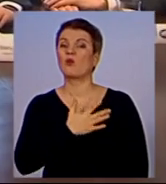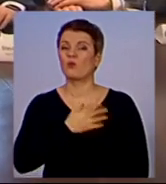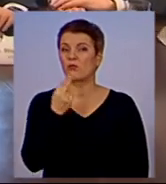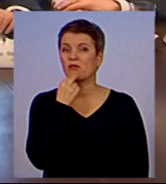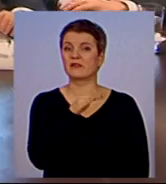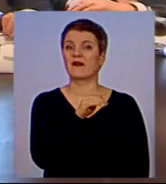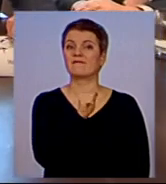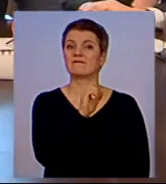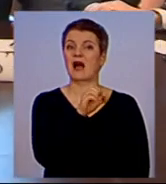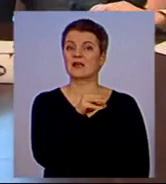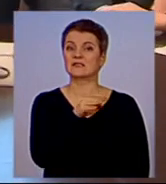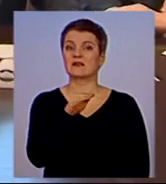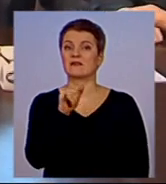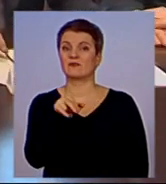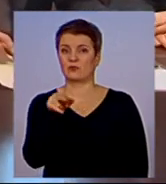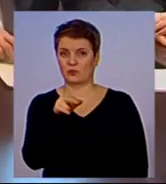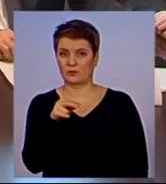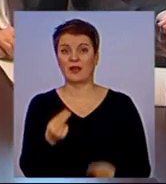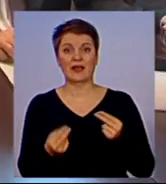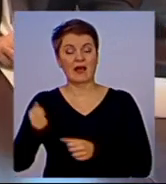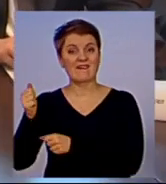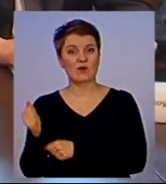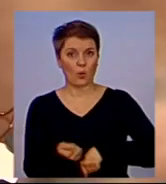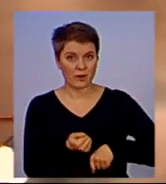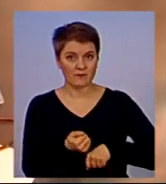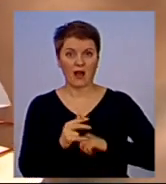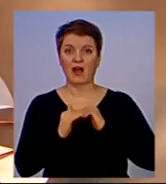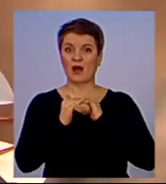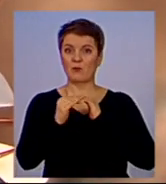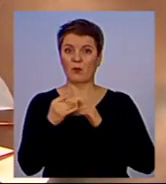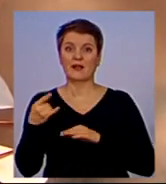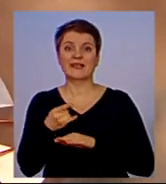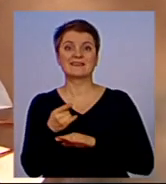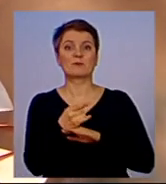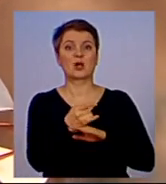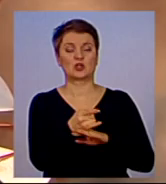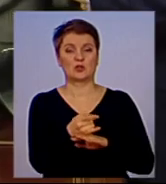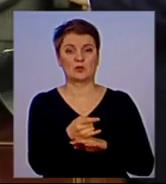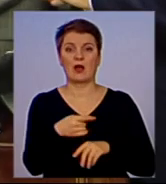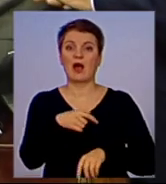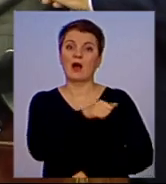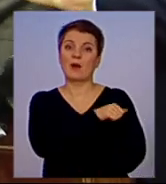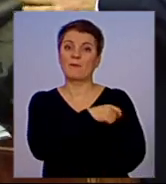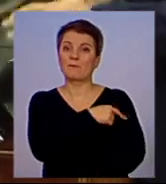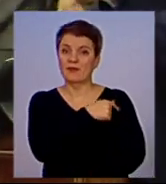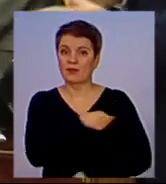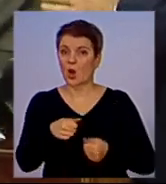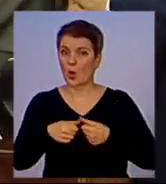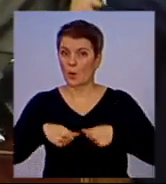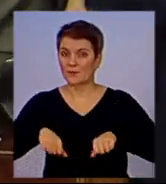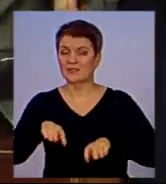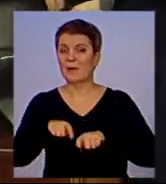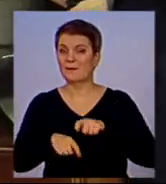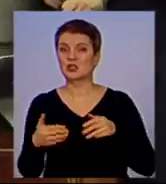Він грає у гольф, а от полем їздить гольф-машиною. Медичний огляд президента визначає, чи здатен він виконувати свої обов'язки.